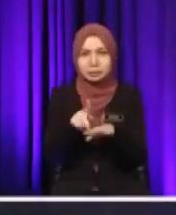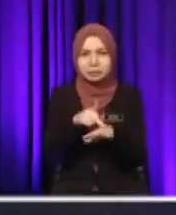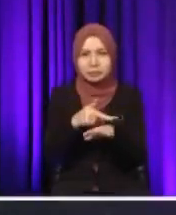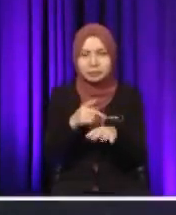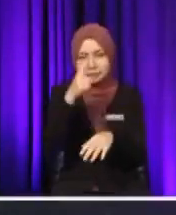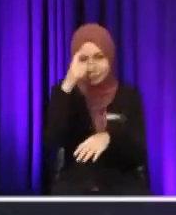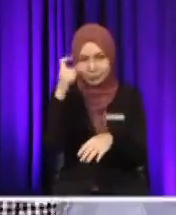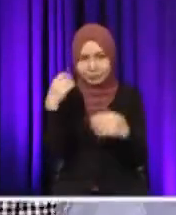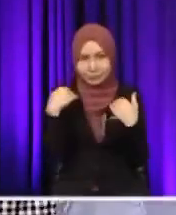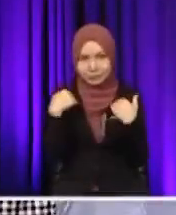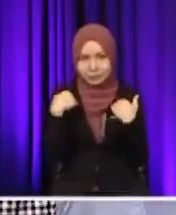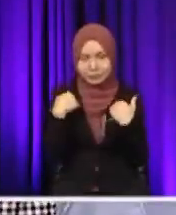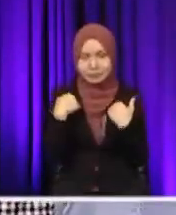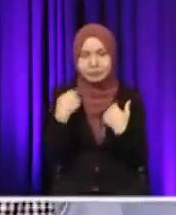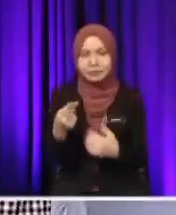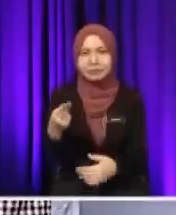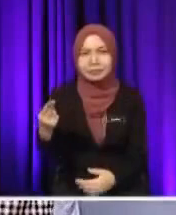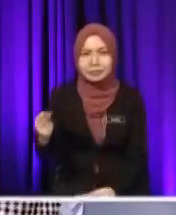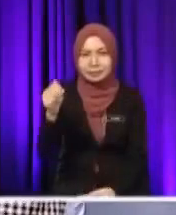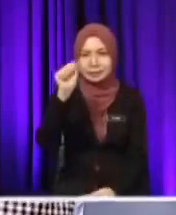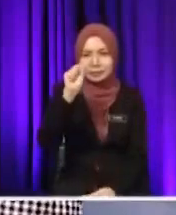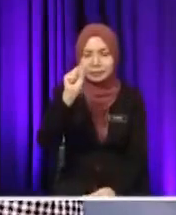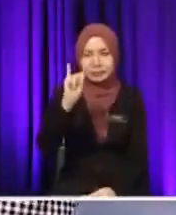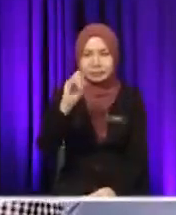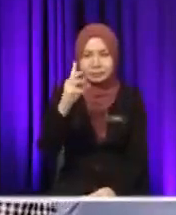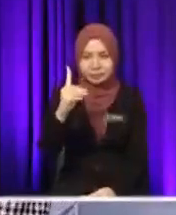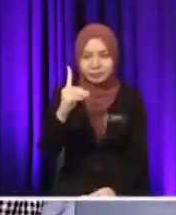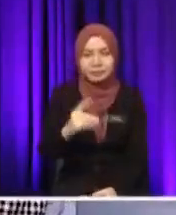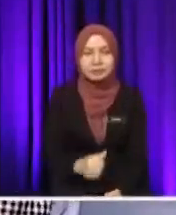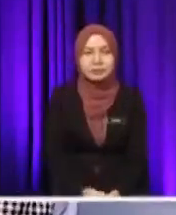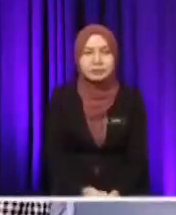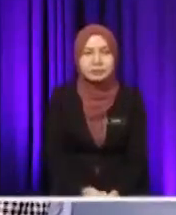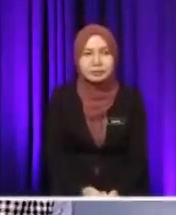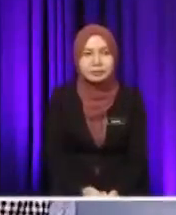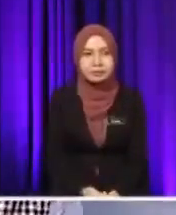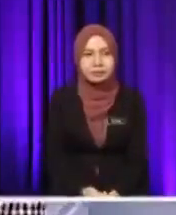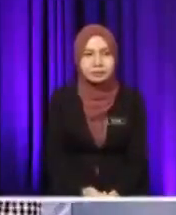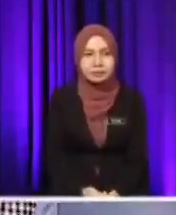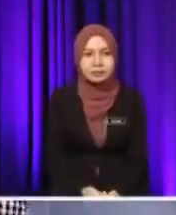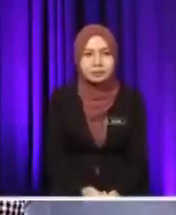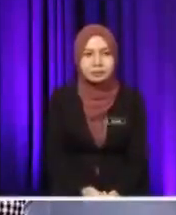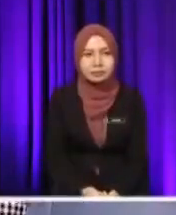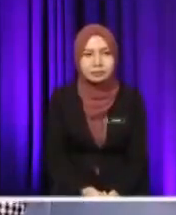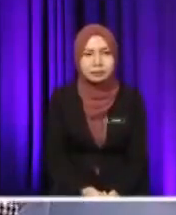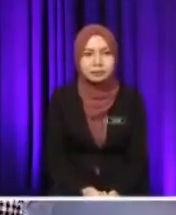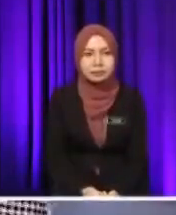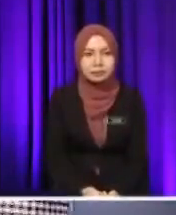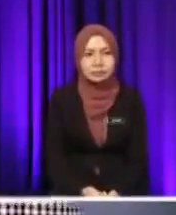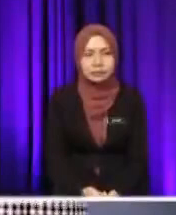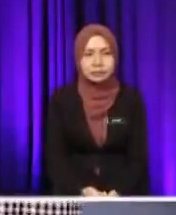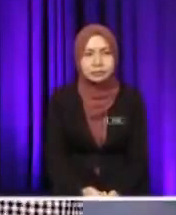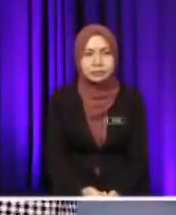Okey. Cikgu pun nak pakai tak? Tak perlu tak apa. Okey. Kena pakai sarung tangan. Alia.